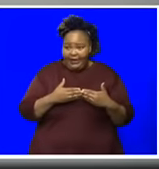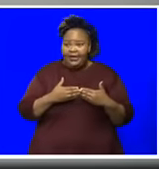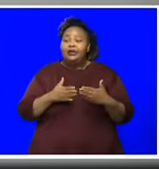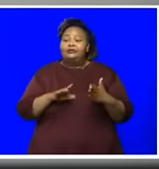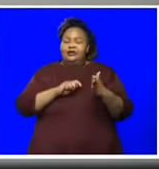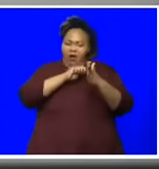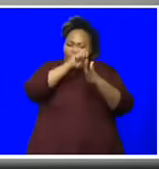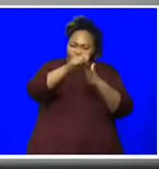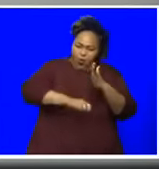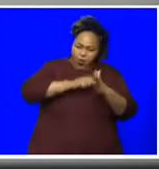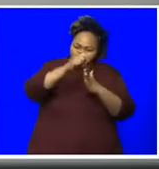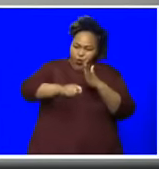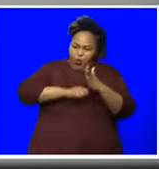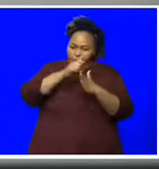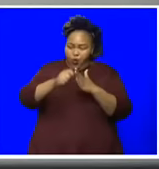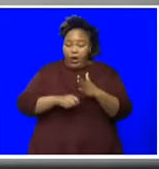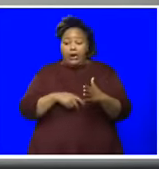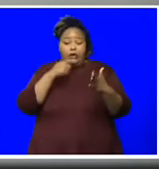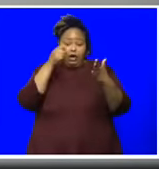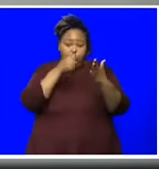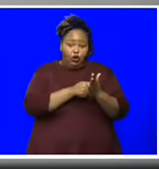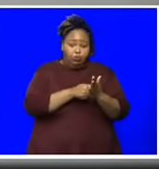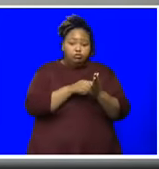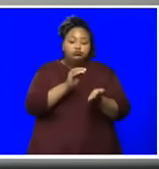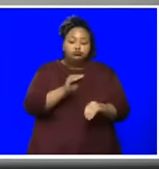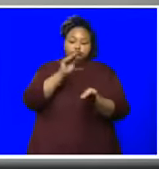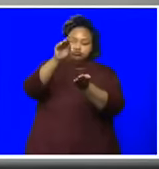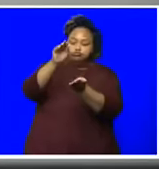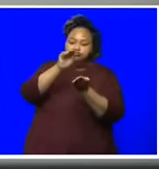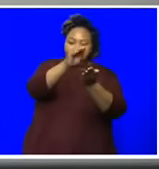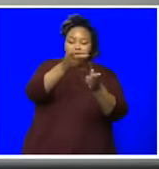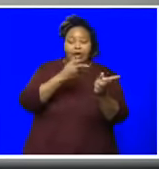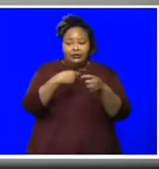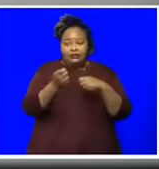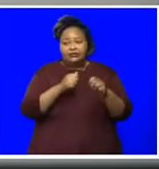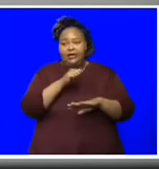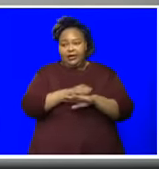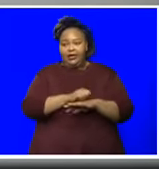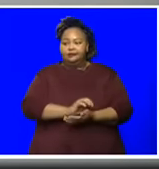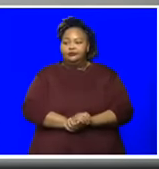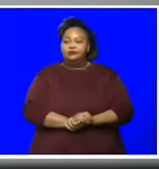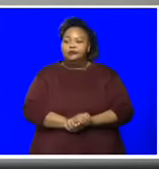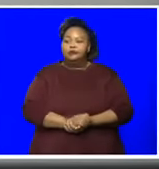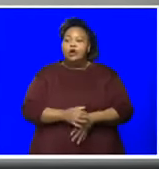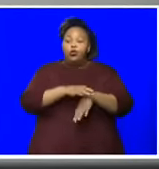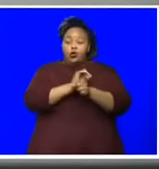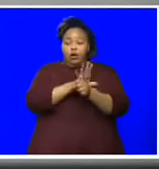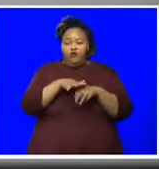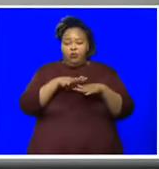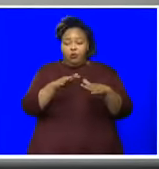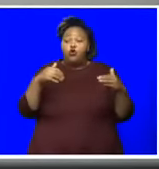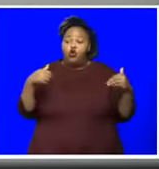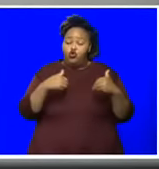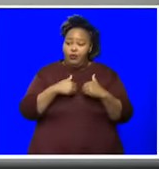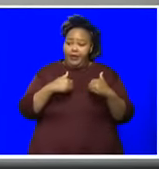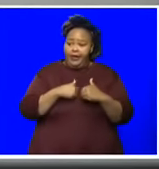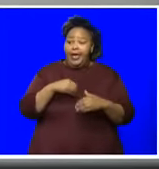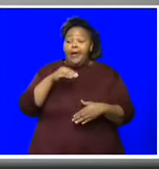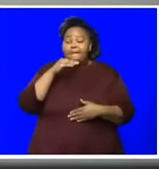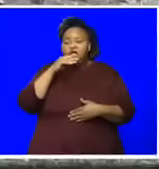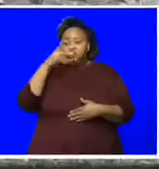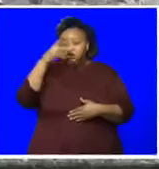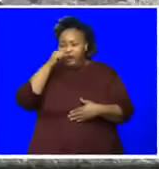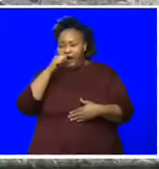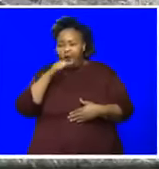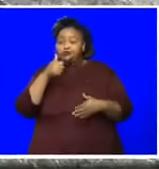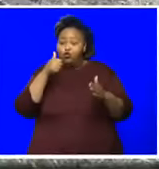kuwo. Usifundzisile lokuthi uyatishukela ukahle kakhulu, kodwa loluju lukahle kakhulu kakhulu kakhulu. Kuleso sikhathi